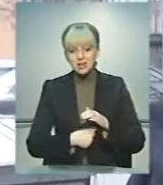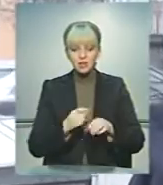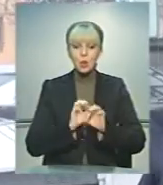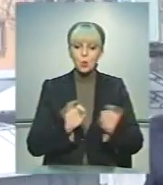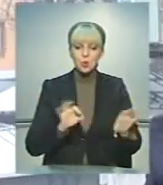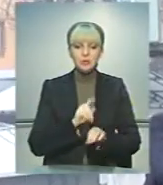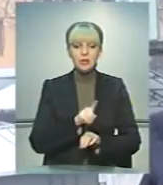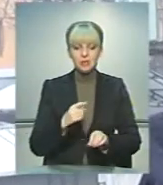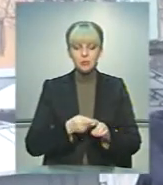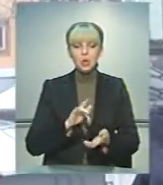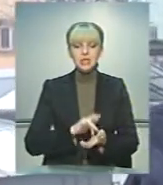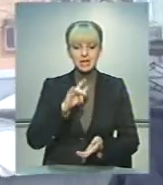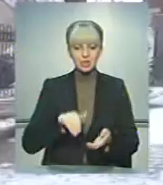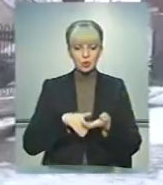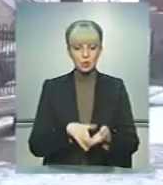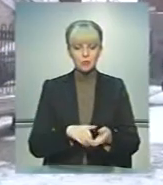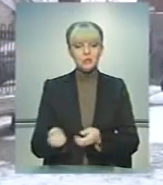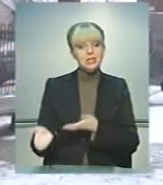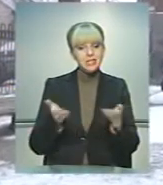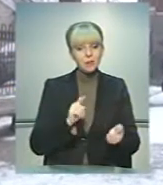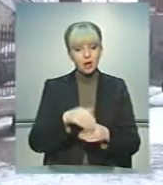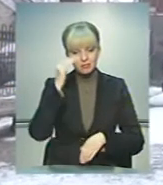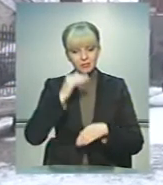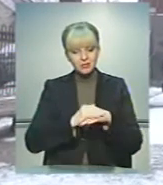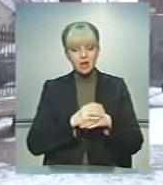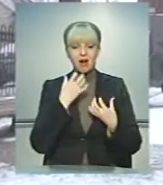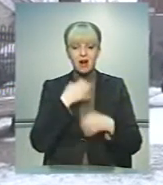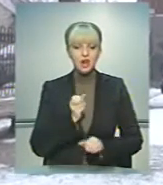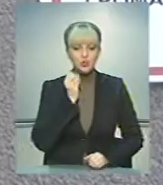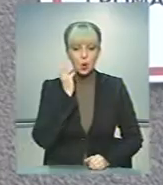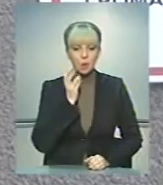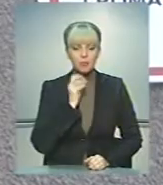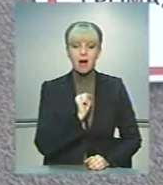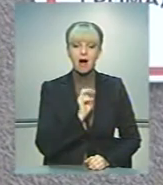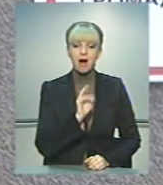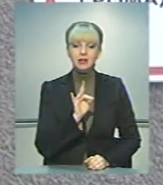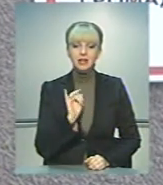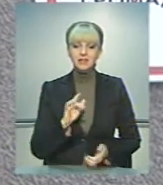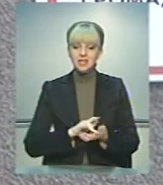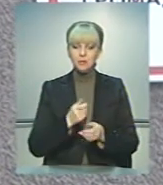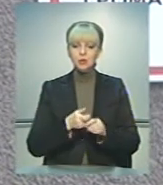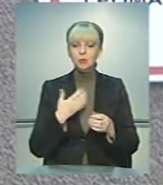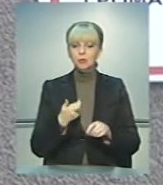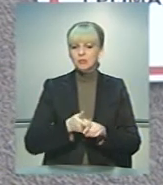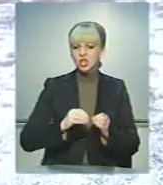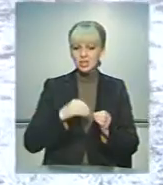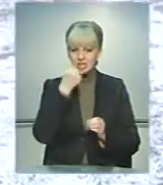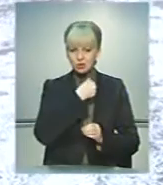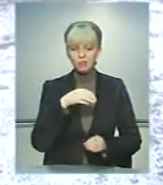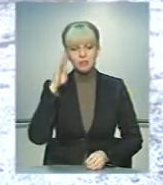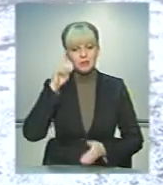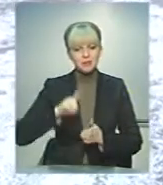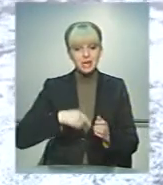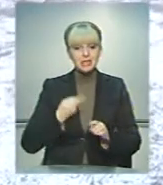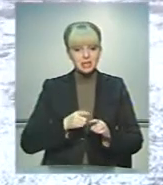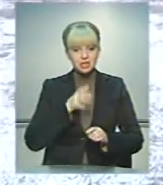і розповідають їм про центр допомоги. Запрошують їх на нічліг та гарячі обіди. Андрій у центрі працює більше 10 років. Чоловік певен,